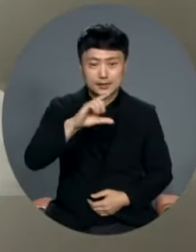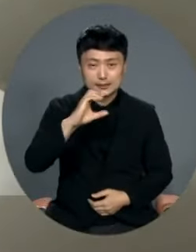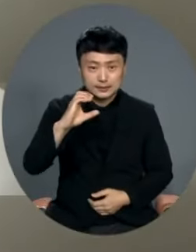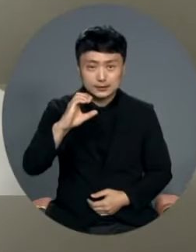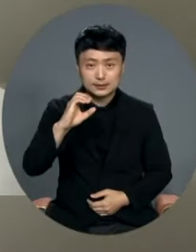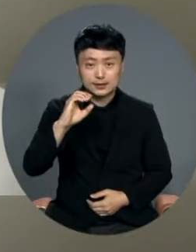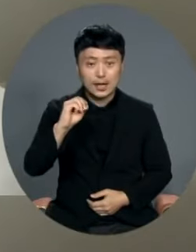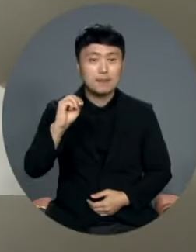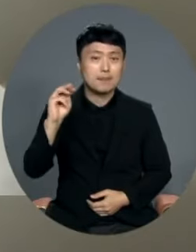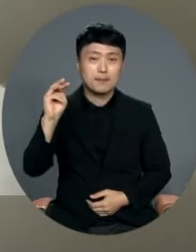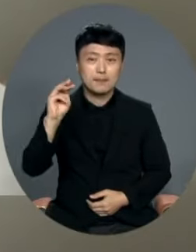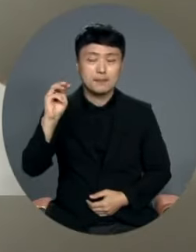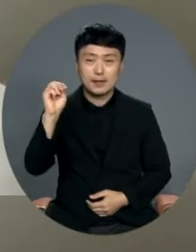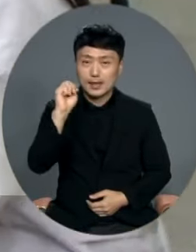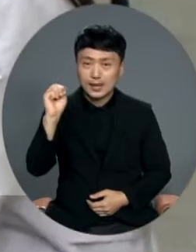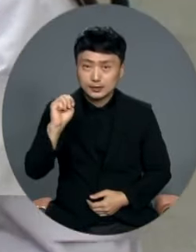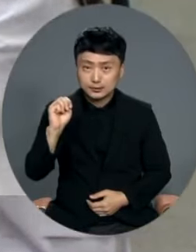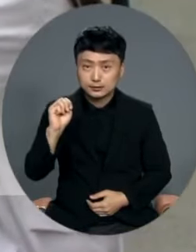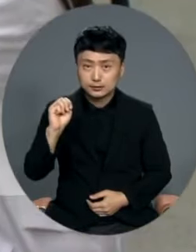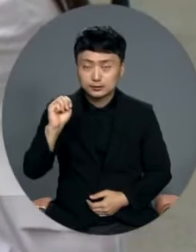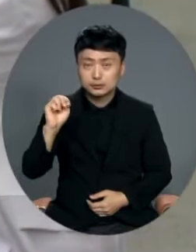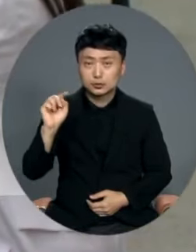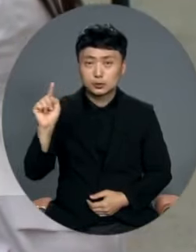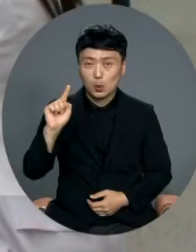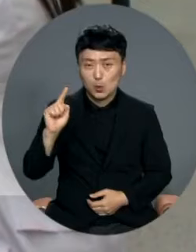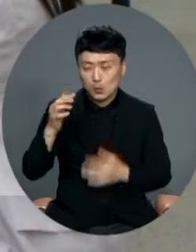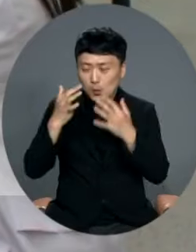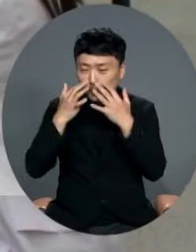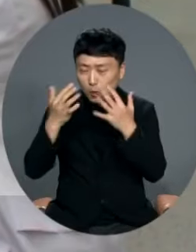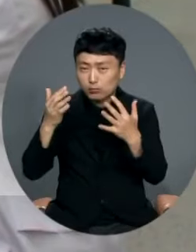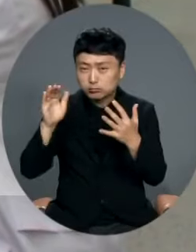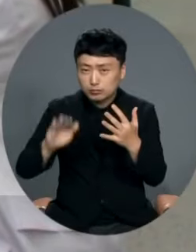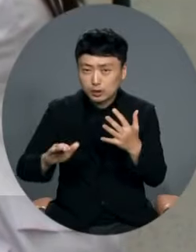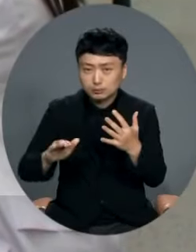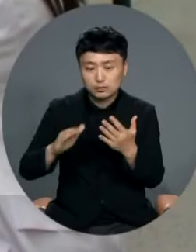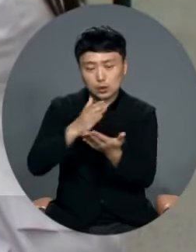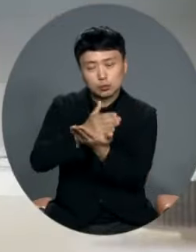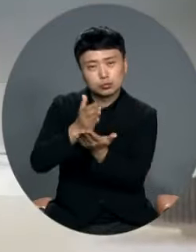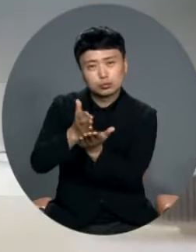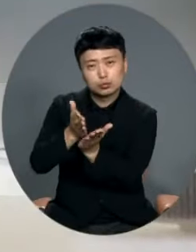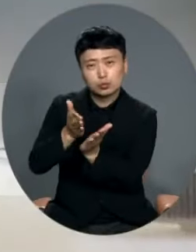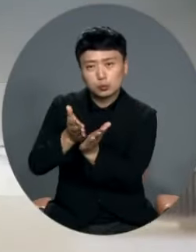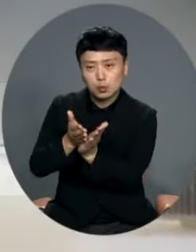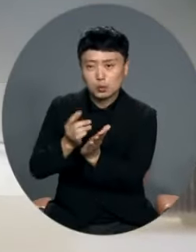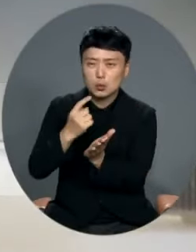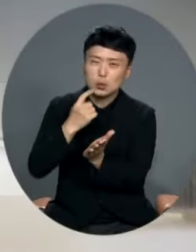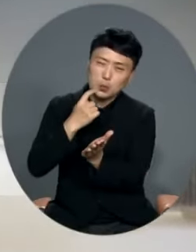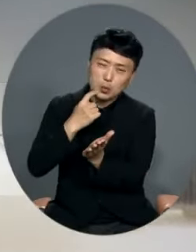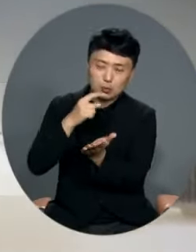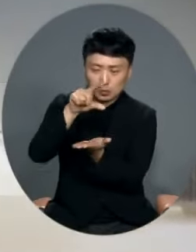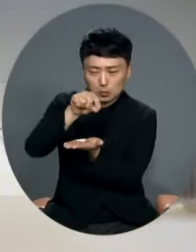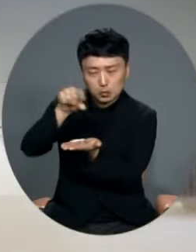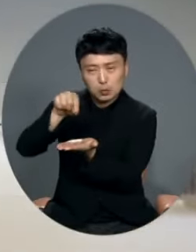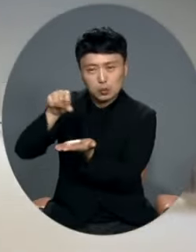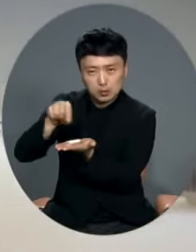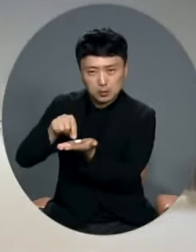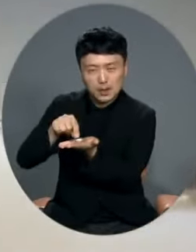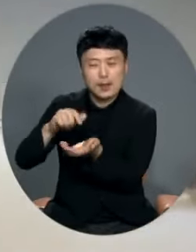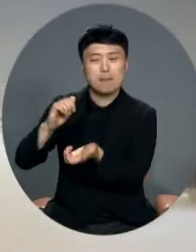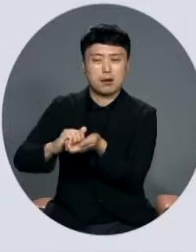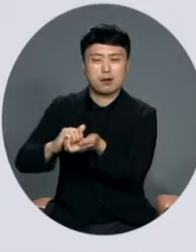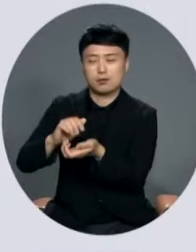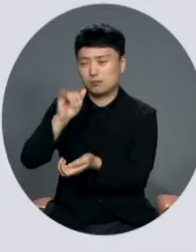LC-MSMS 검사는 환경부 공인검사법으로 정확하긴 하지만 특정한 종류의 마이크로시스틴만 확인할 수 있어 한계가